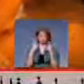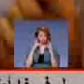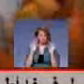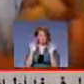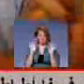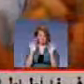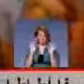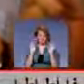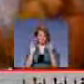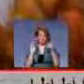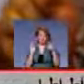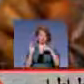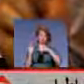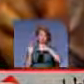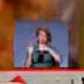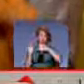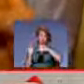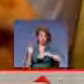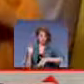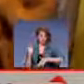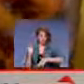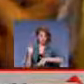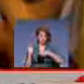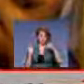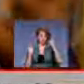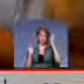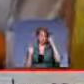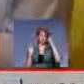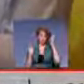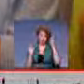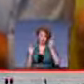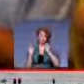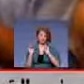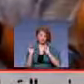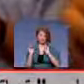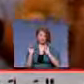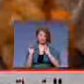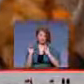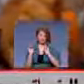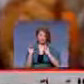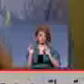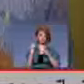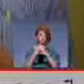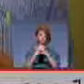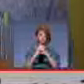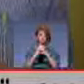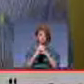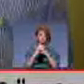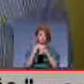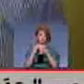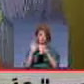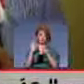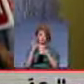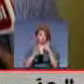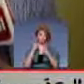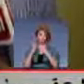بيقولوه وانا يعني امين ان هم اصدقهم ان هم مش هيكذبوا ما عندهمش سبب يبقى لازم نعرف ايه اللي ورا هذا الموضوع خصوصا احنا